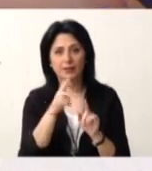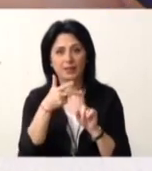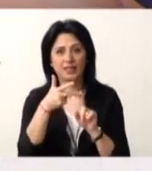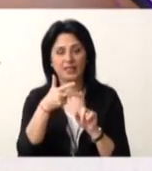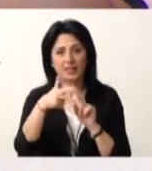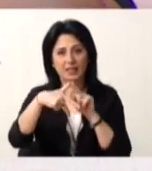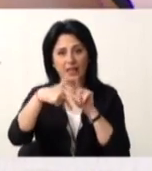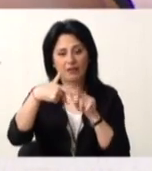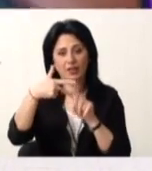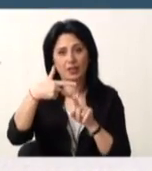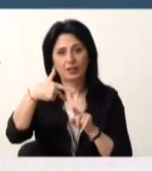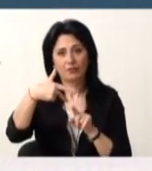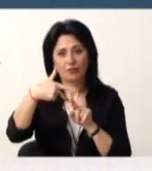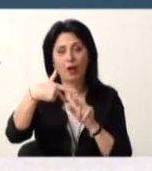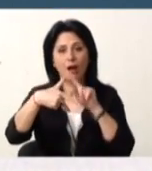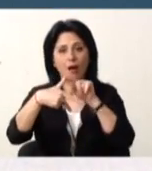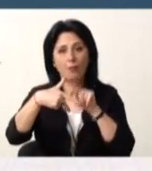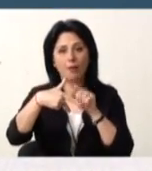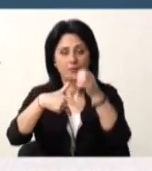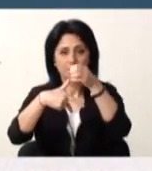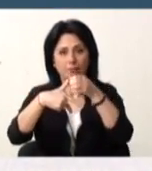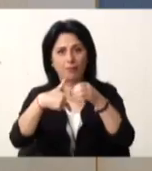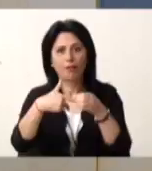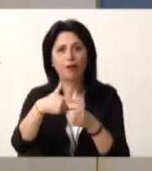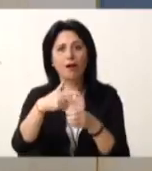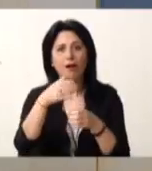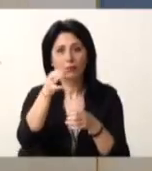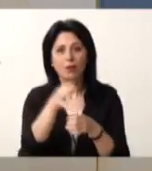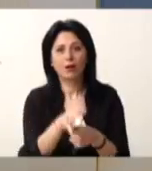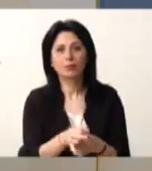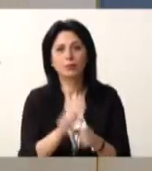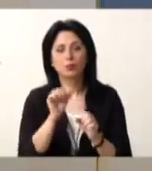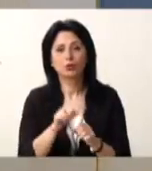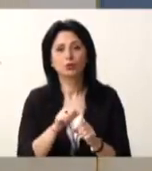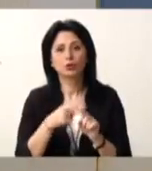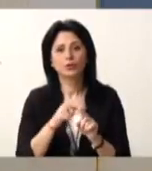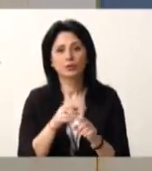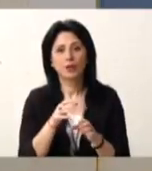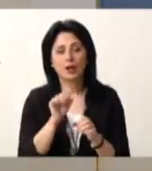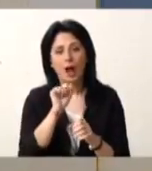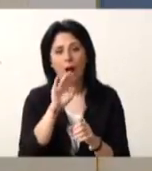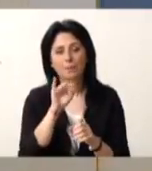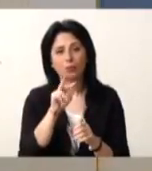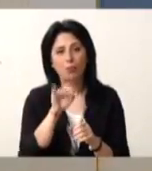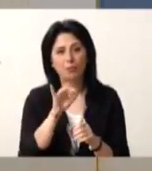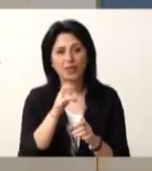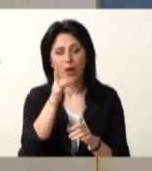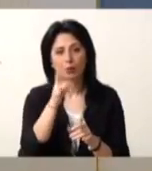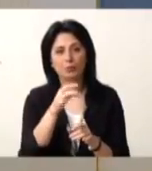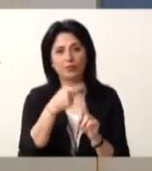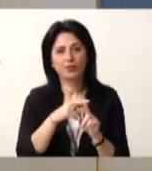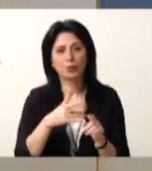დია. გვაქვს ჩვენ დიაფრაგმის საყლაპავის ხვრელი, სადაც გაივლის საყლაპავი. იქ არის შემდგომ აბდომინალური ნაწილი საყლაპავის, ანუ